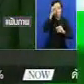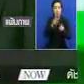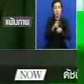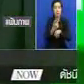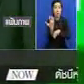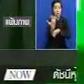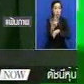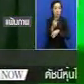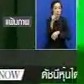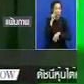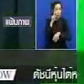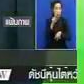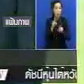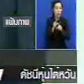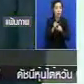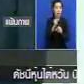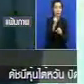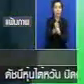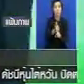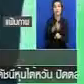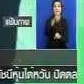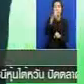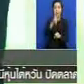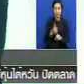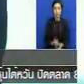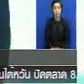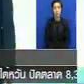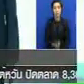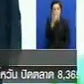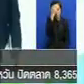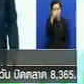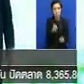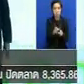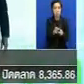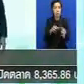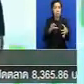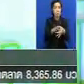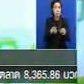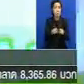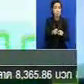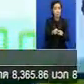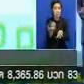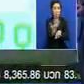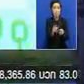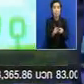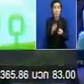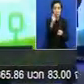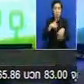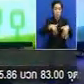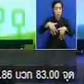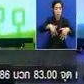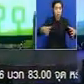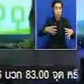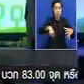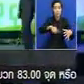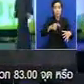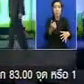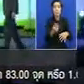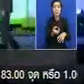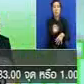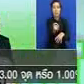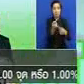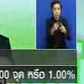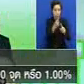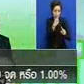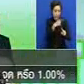ให้สามารถชิงส่วนแบ่งจากเค้กก้อนนี้เพราะว่าเค้กก้อนเท่าเดิมนะแต่ว่าคนที่จะมาแบ่งมา